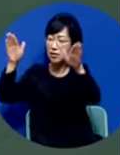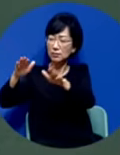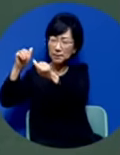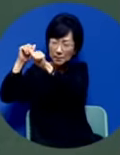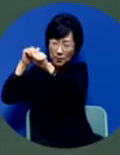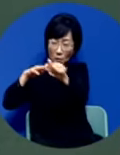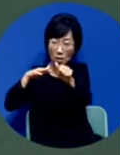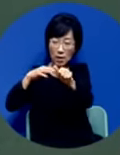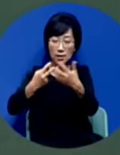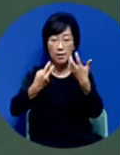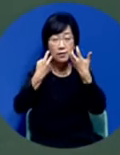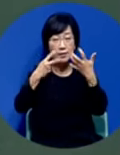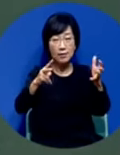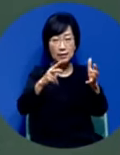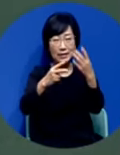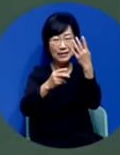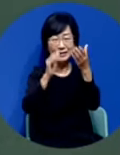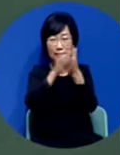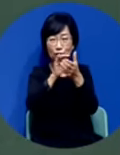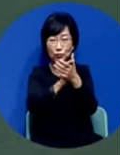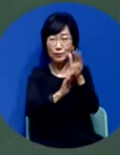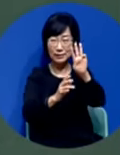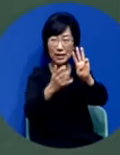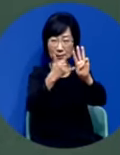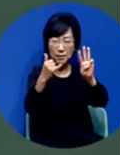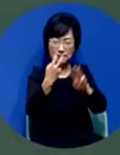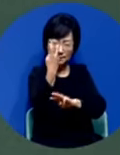메삭 아벳느고를 보호하셨습니다.